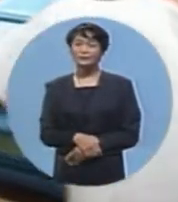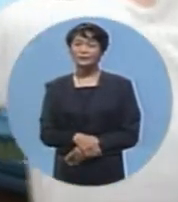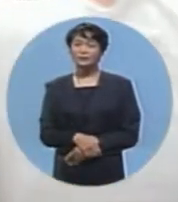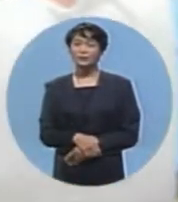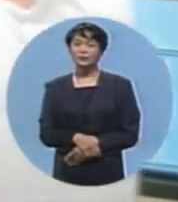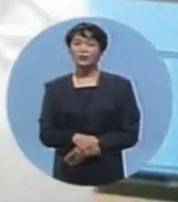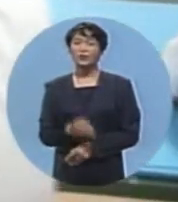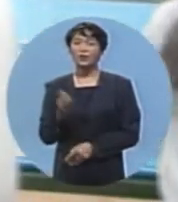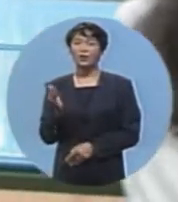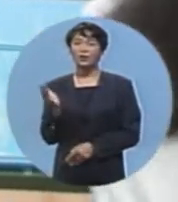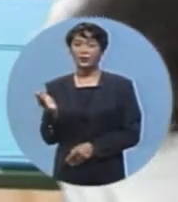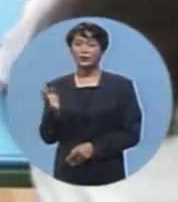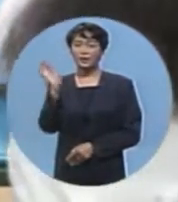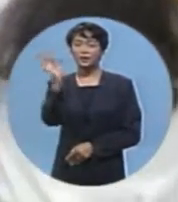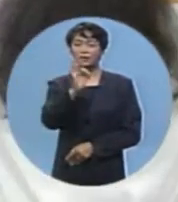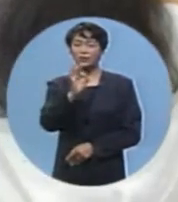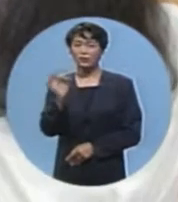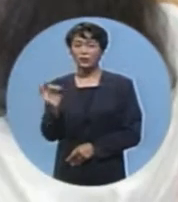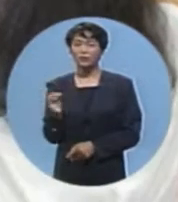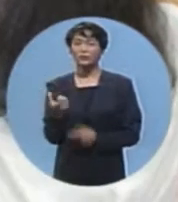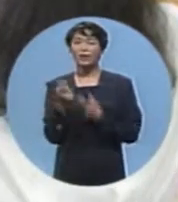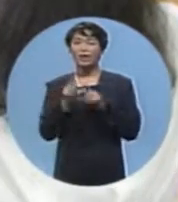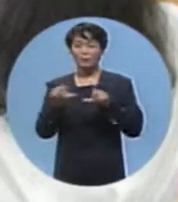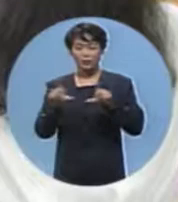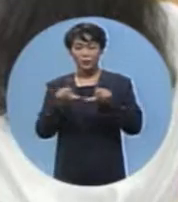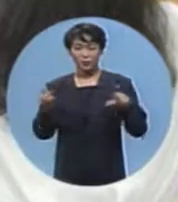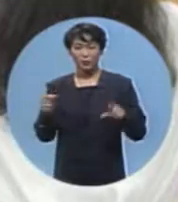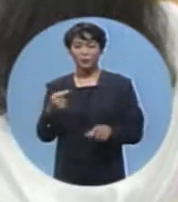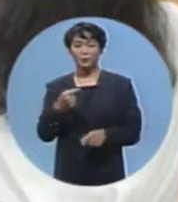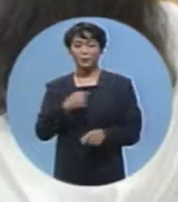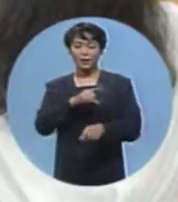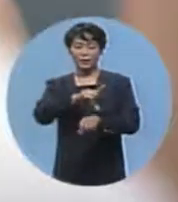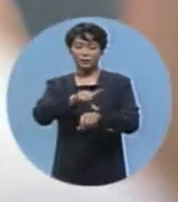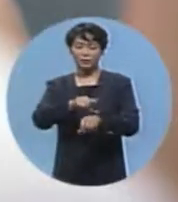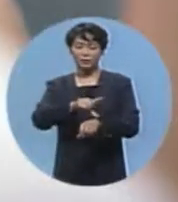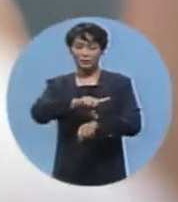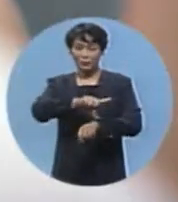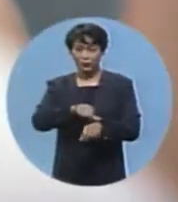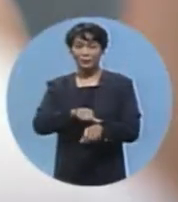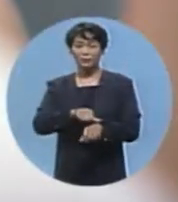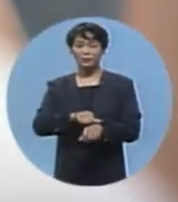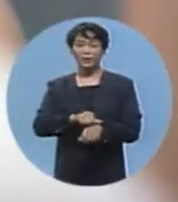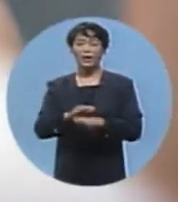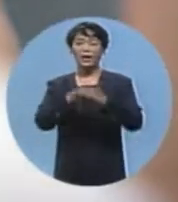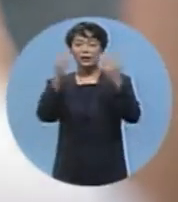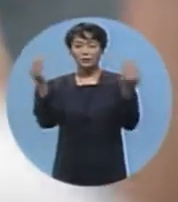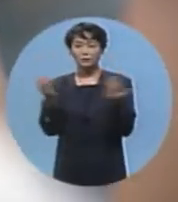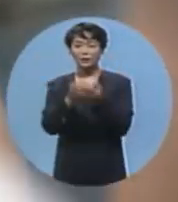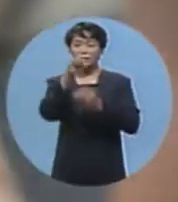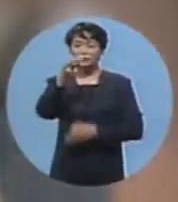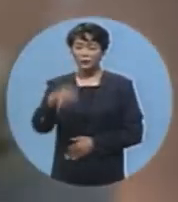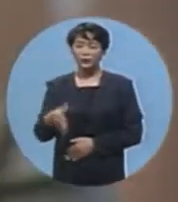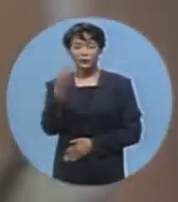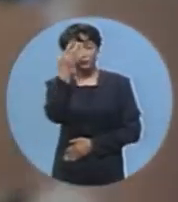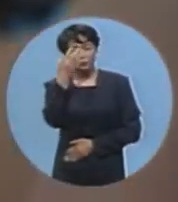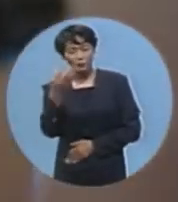こういった道具はもちろん、マイスポーツタイムでは全てが無料というのも魅力の一つですね。